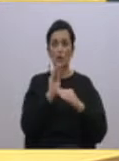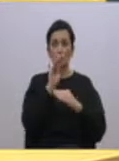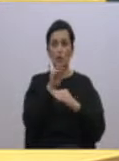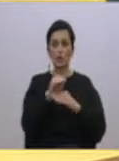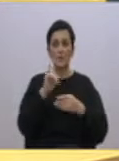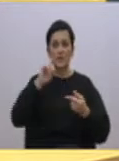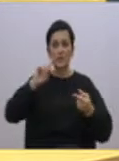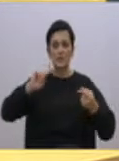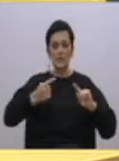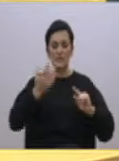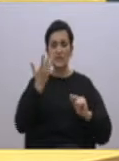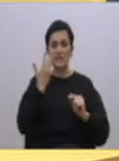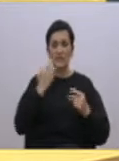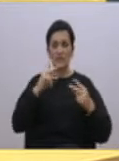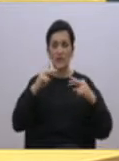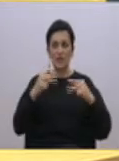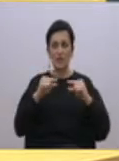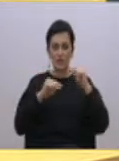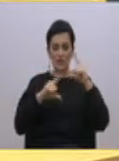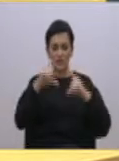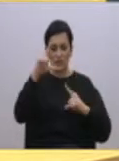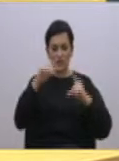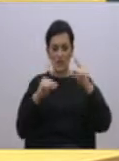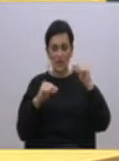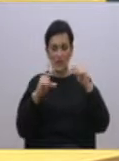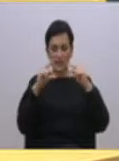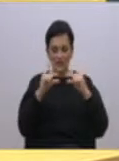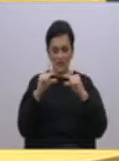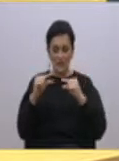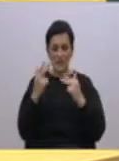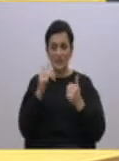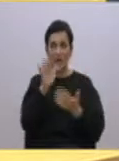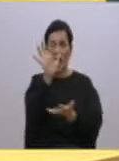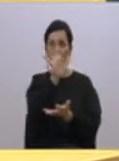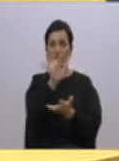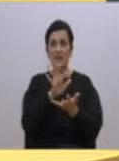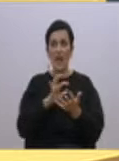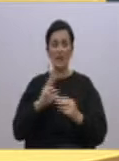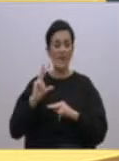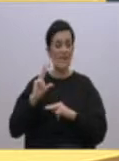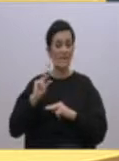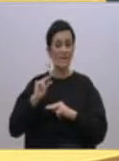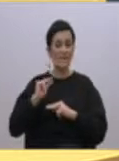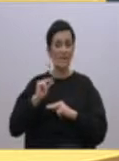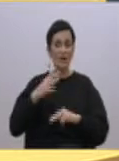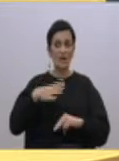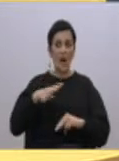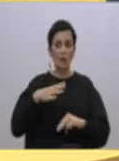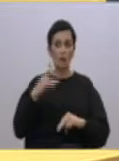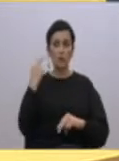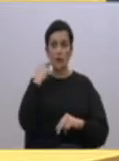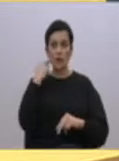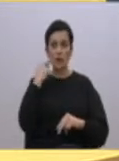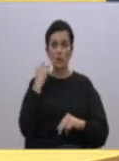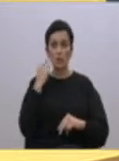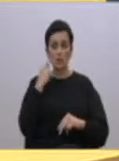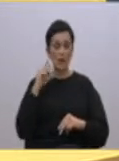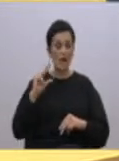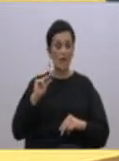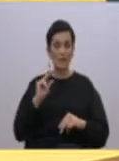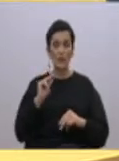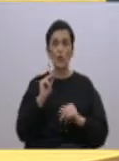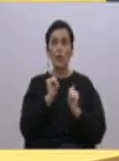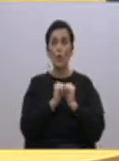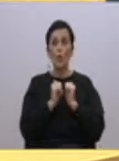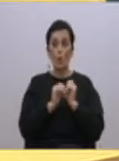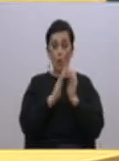კონტრასტის ცვლილების, ასევე შრიფტის გადიდების, დაბატარებების და ტექსტის გახმოვანების ფუნქცია, როგორც ქართულ, ისე ინგლისურ ენებზე.